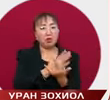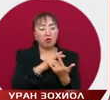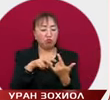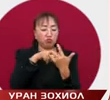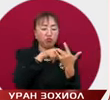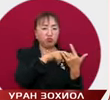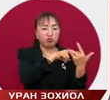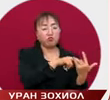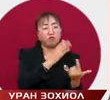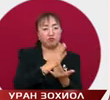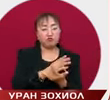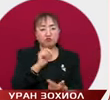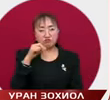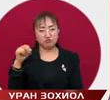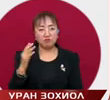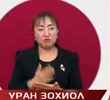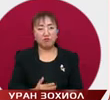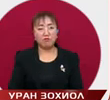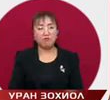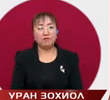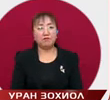Зохиол дээр ингэж бичжээ. За мөн өөр